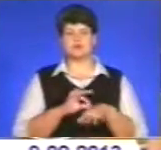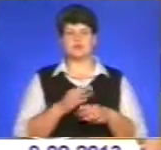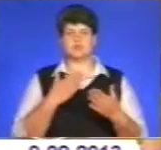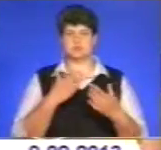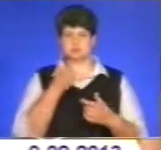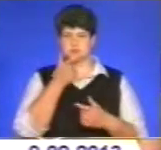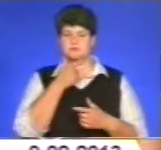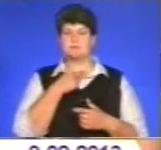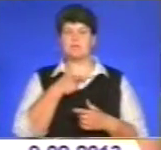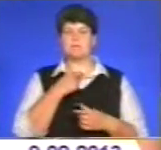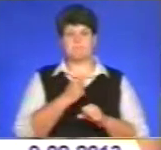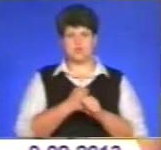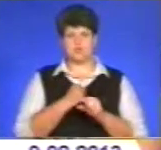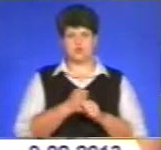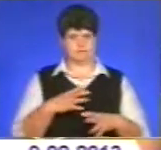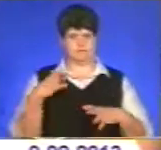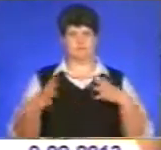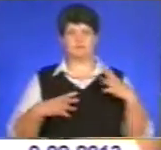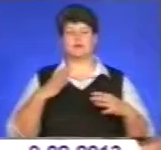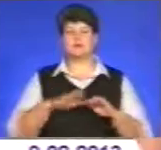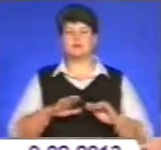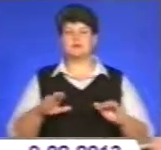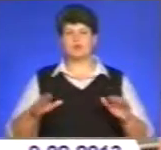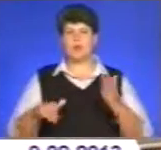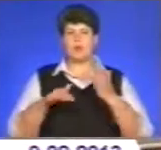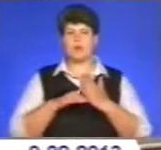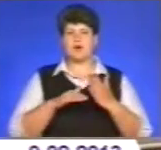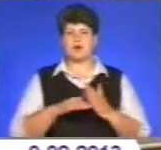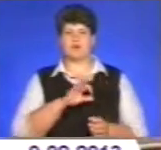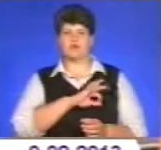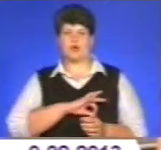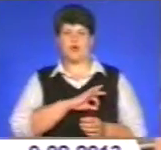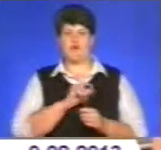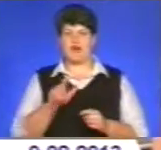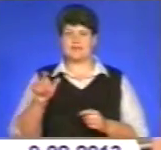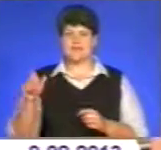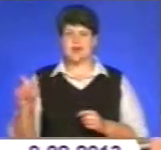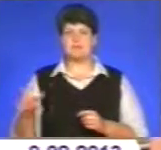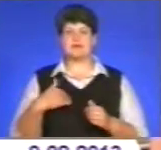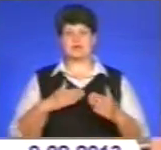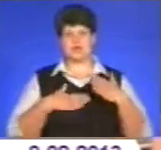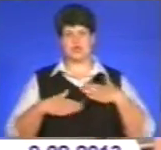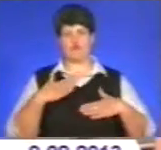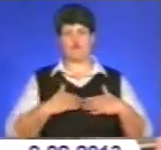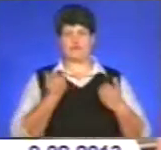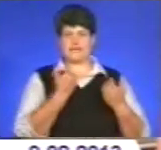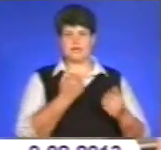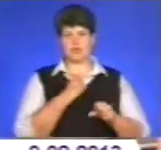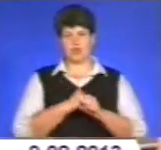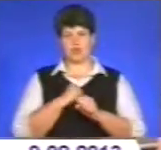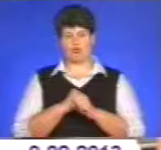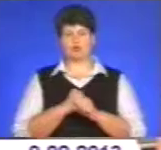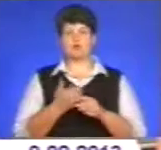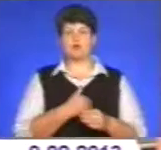сумлінно. Працюють натхненно з дітьми, допомагають вихователям. Ми задоволені їхньою роботою, за